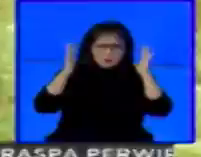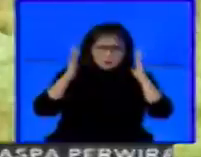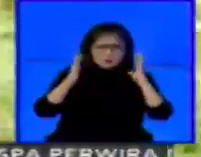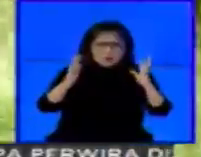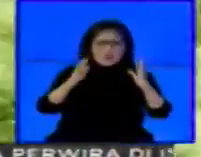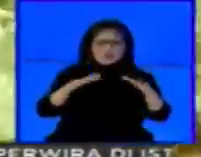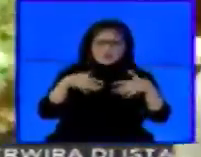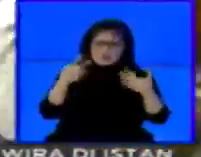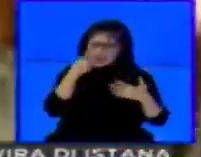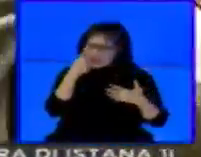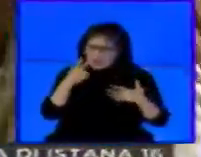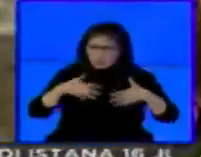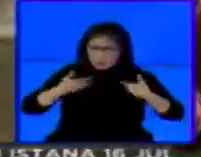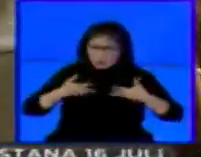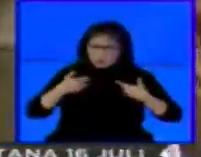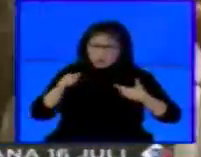utan ya? Iya,